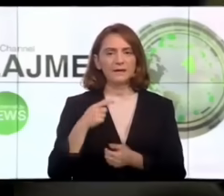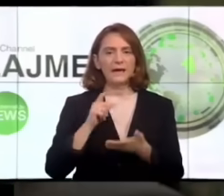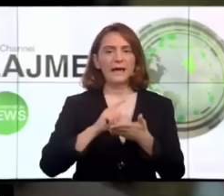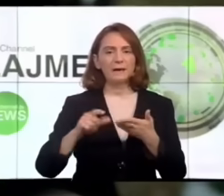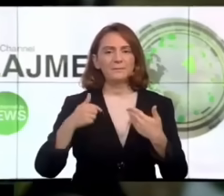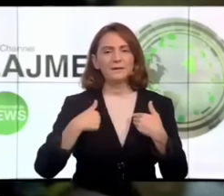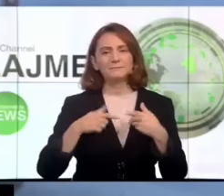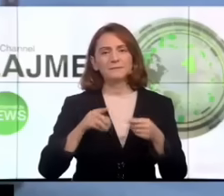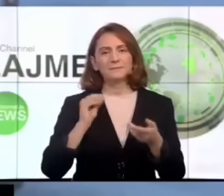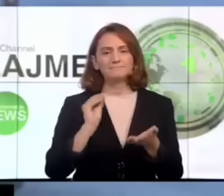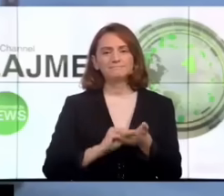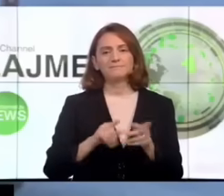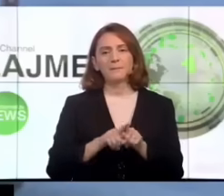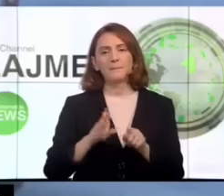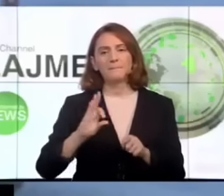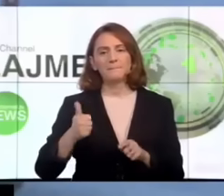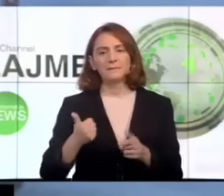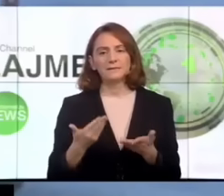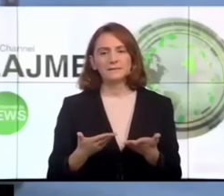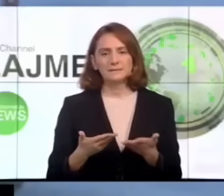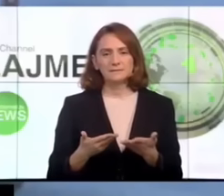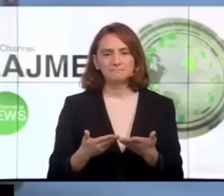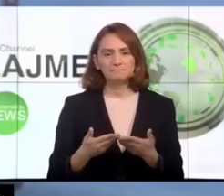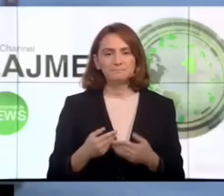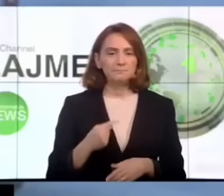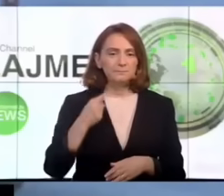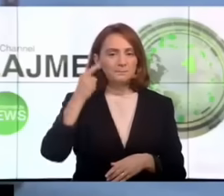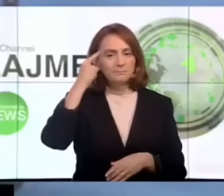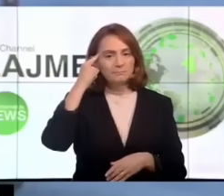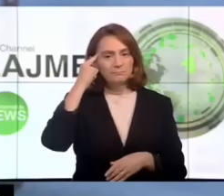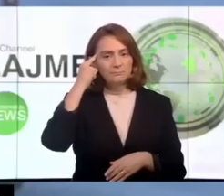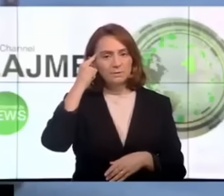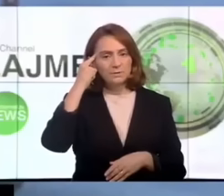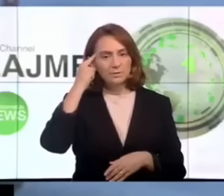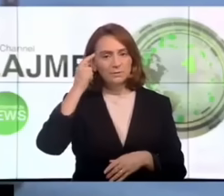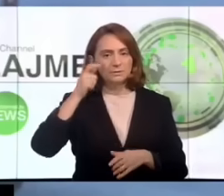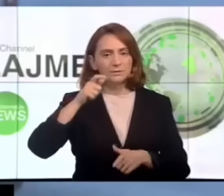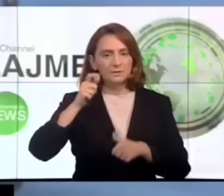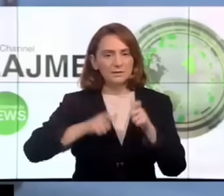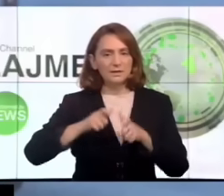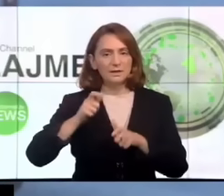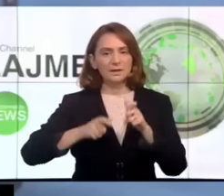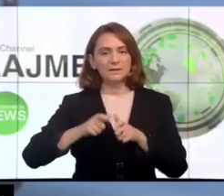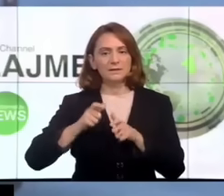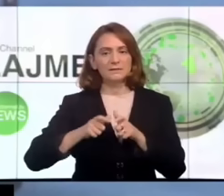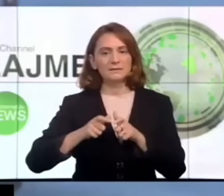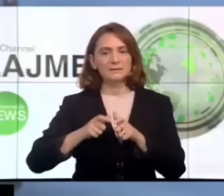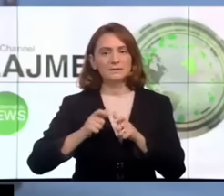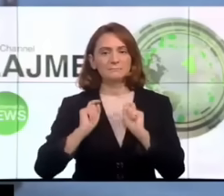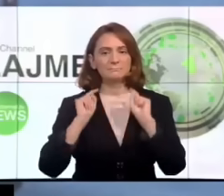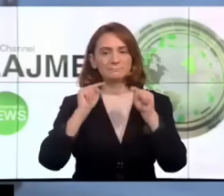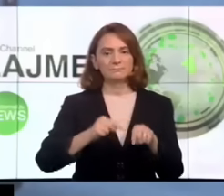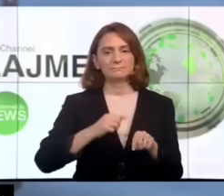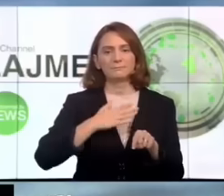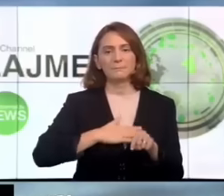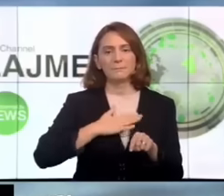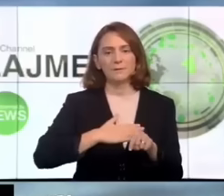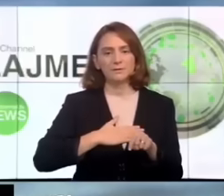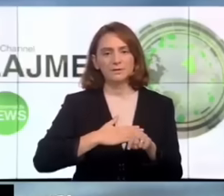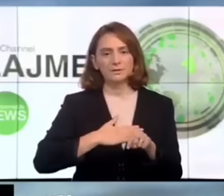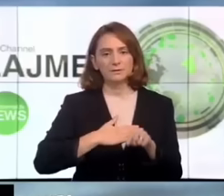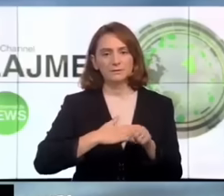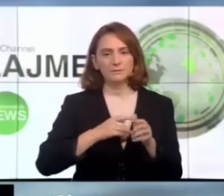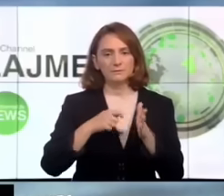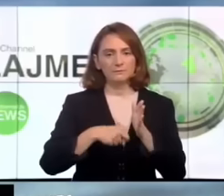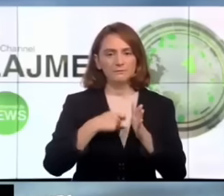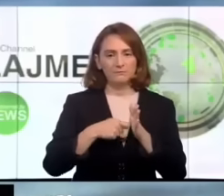shkëlqyer, kështu që publiku jam i bindur vë një bast kontrat që po erdhi në film minutën e tretë nuk mund dali dot më